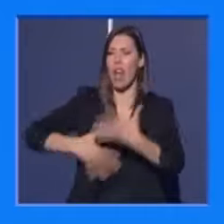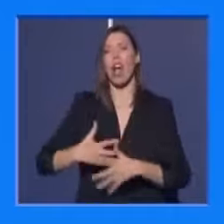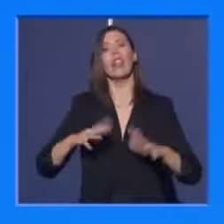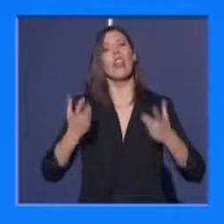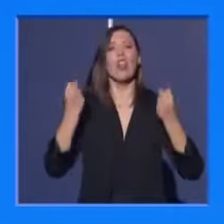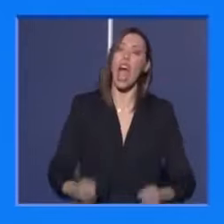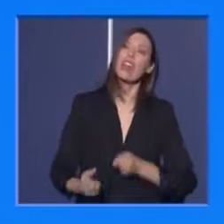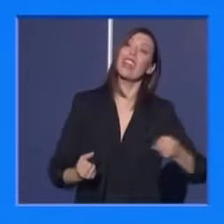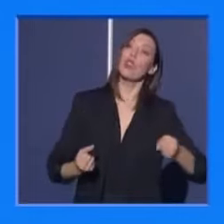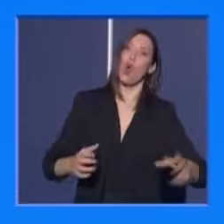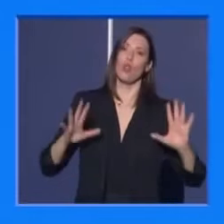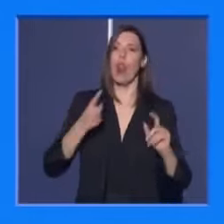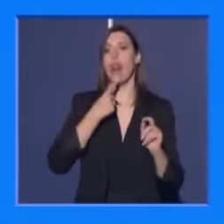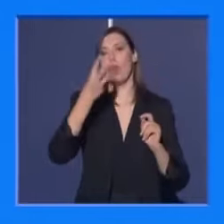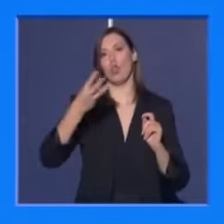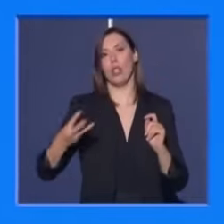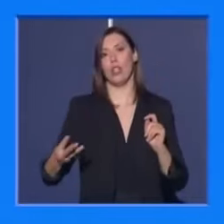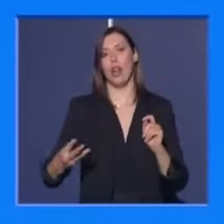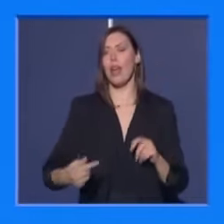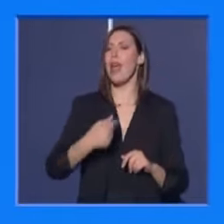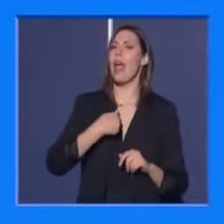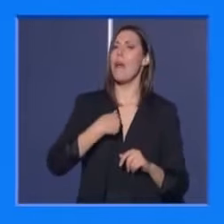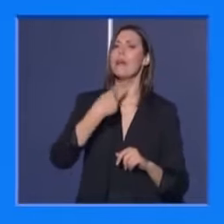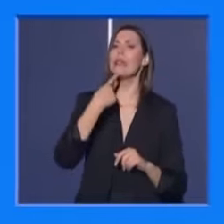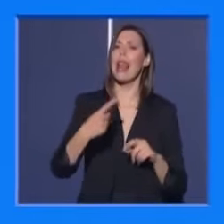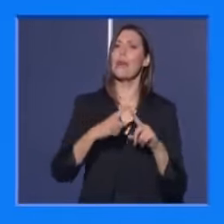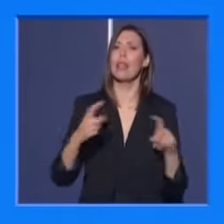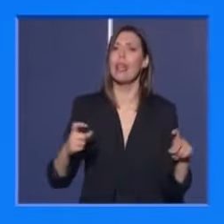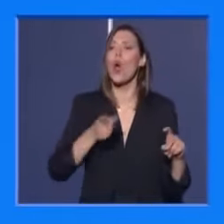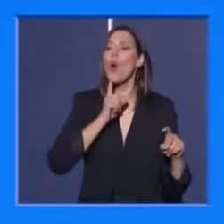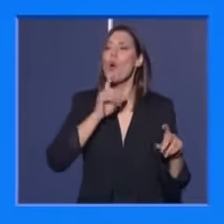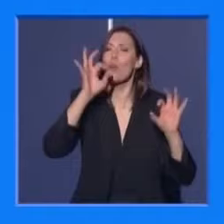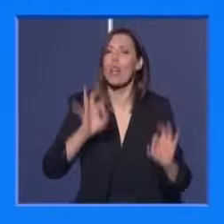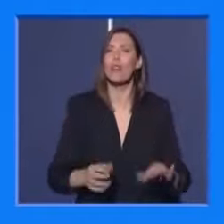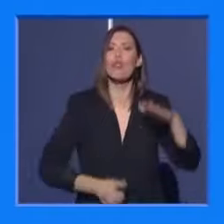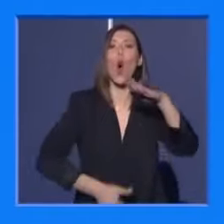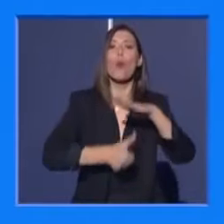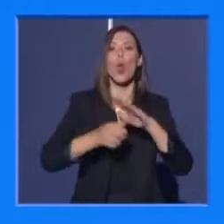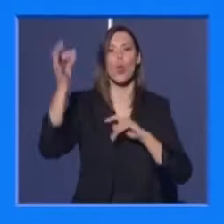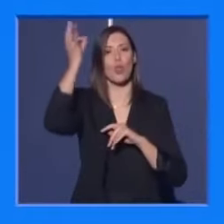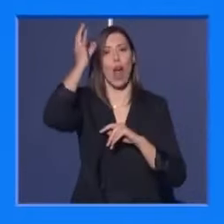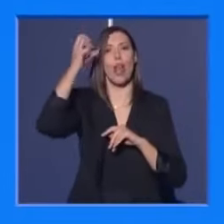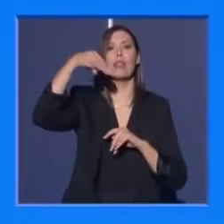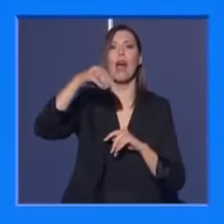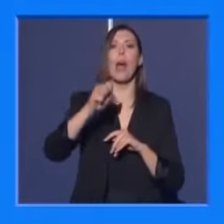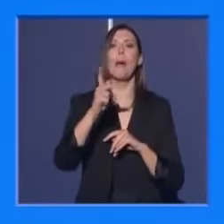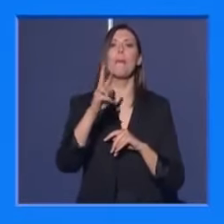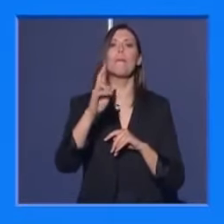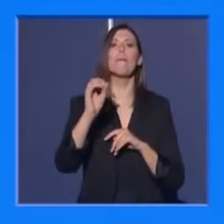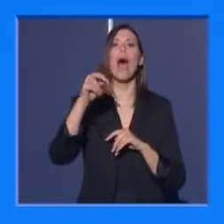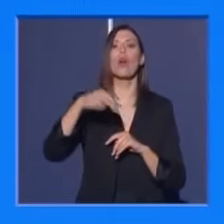Θέλετε και το καλύτερο? Εμείς λέμε αυτά ακριβώς που λέει σήμερα ο πρόεδρος της Γαλλίας, ο Μακρόν, ο